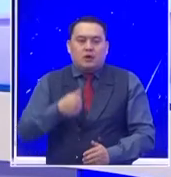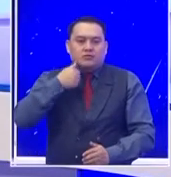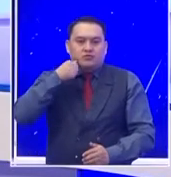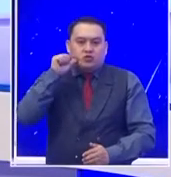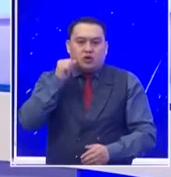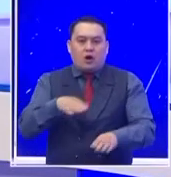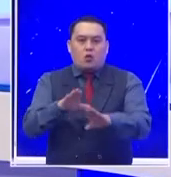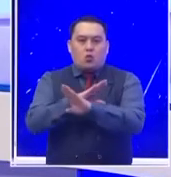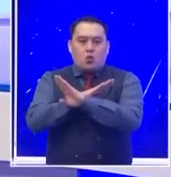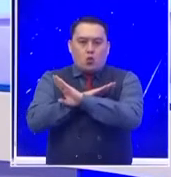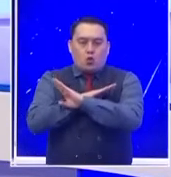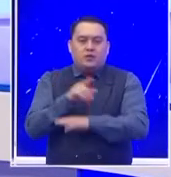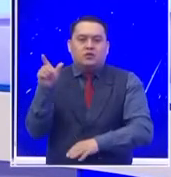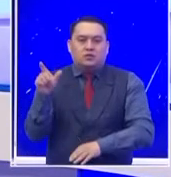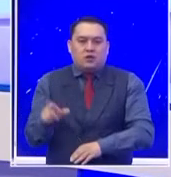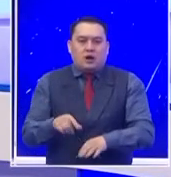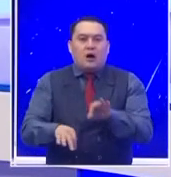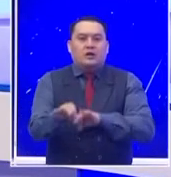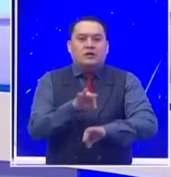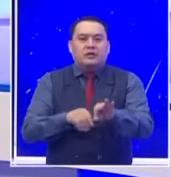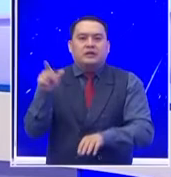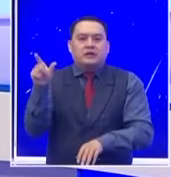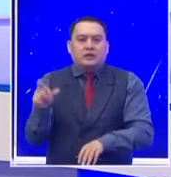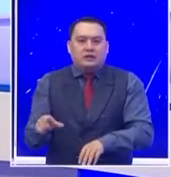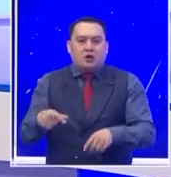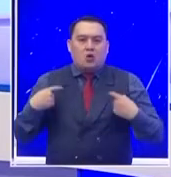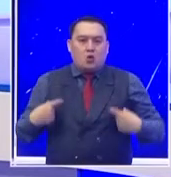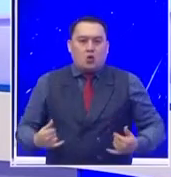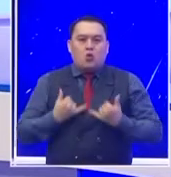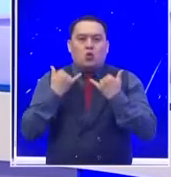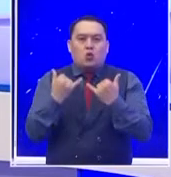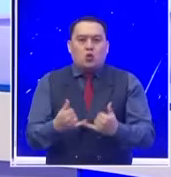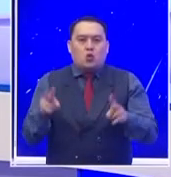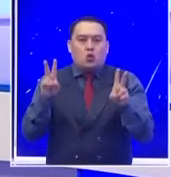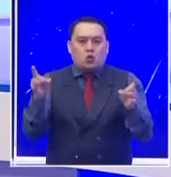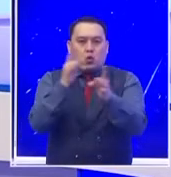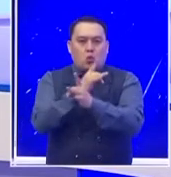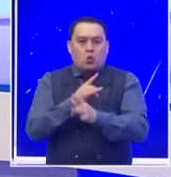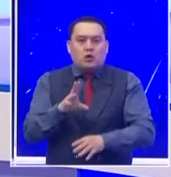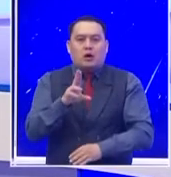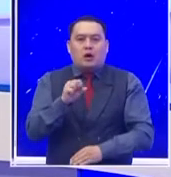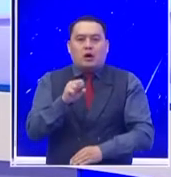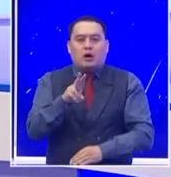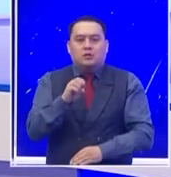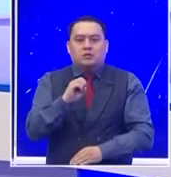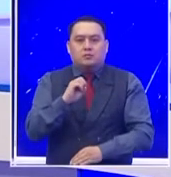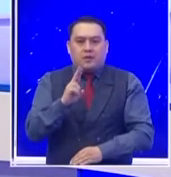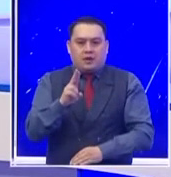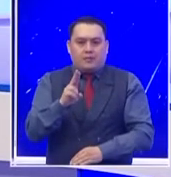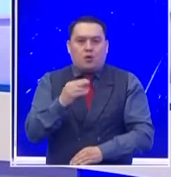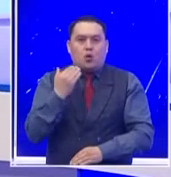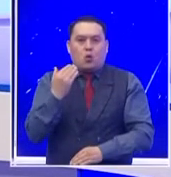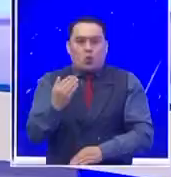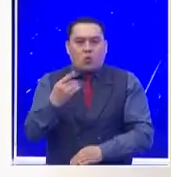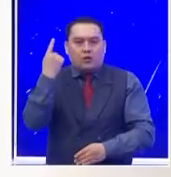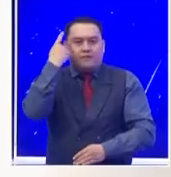ночью ушел из жизни почетный архитектор республики казахстан кавалер орденов кроме деятель культуры казахстана казбек жар далгатов он